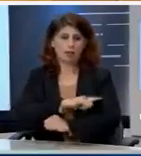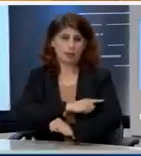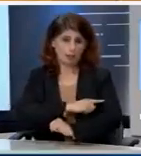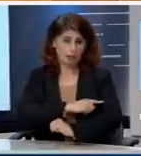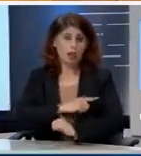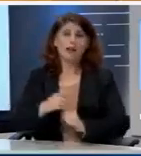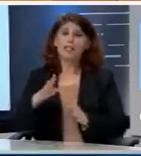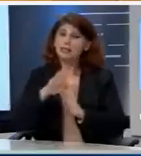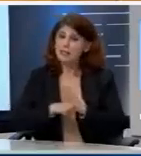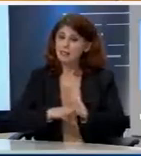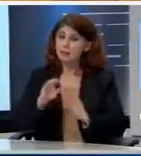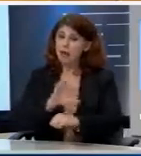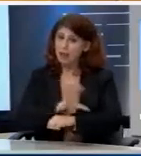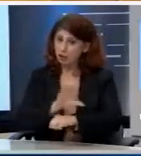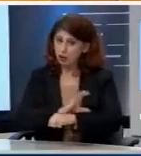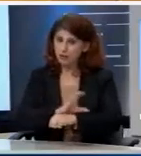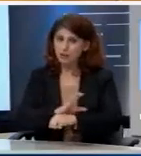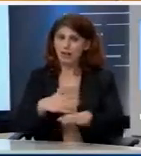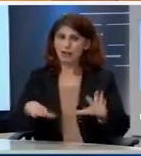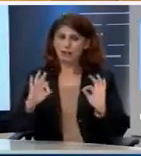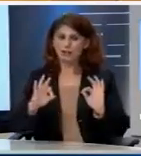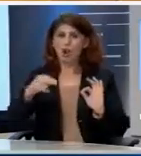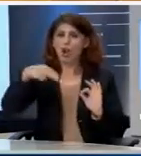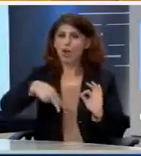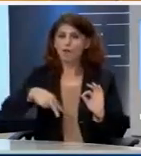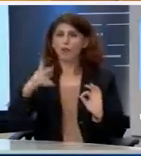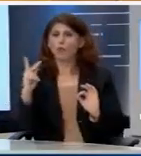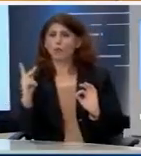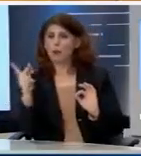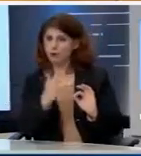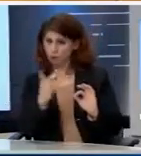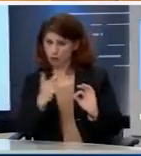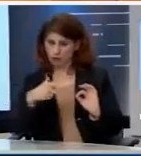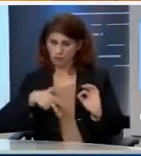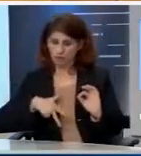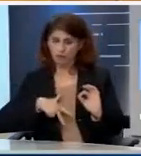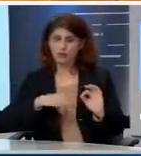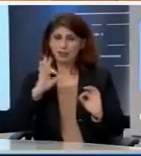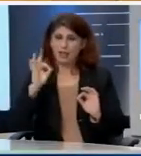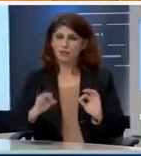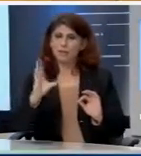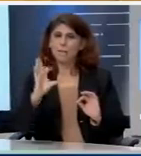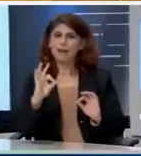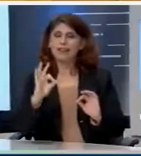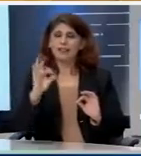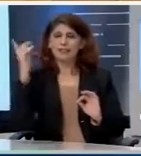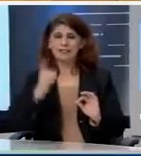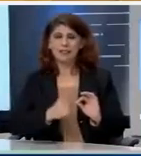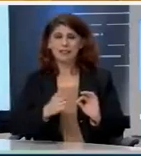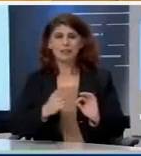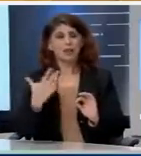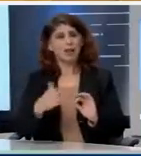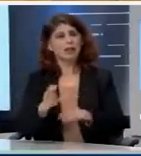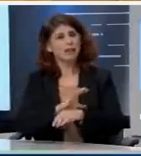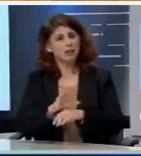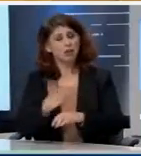σύστημα ηλεκτρονικής συνταγογράφησης είχε ξεκινήσει επί υπουργών Λοβέρδου και Κουτρουμάνη και είχε ήδη φτάσει στο 50% των συνταγών να είναι